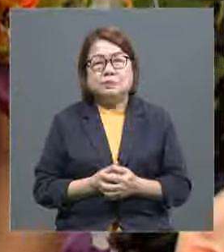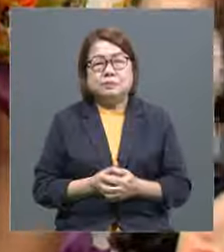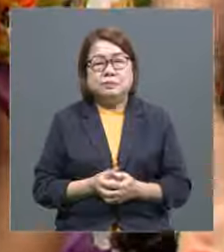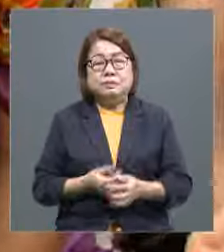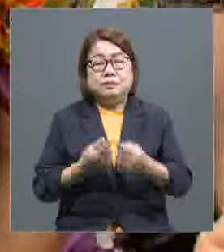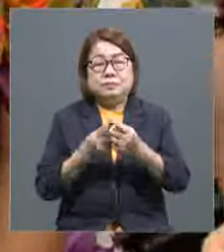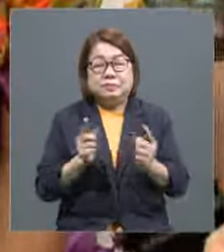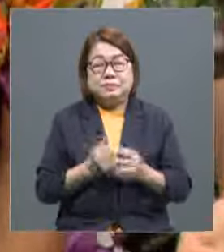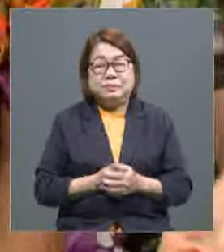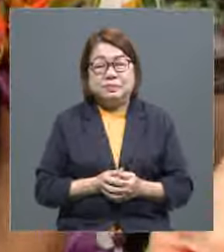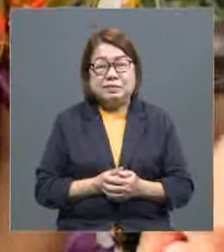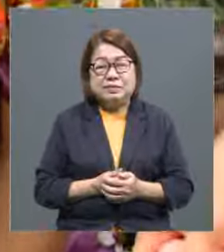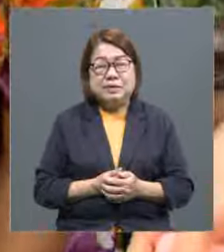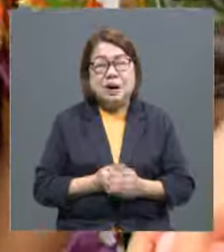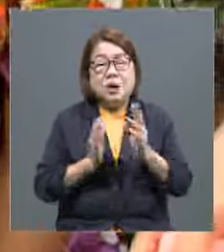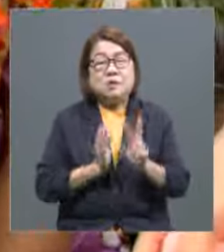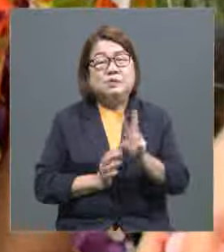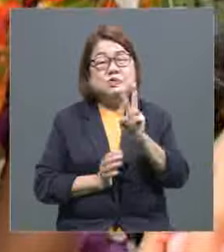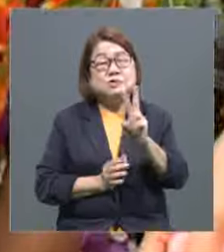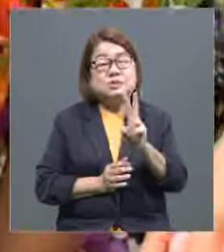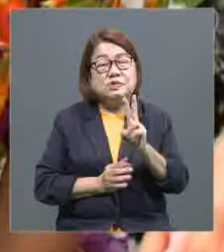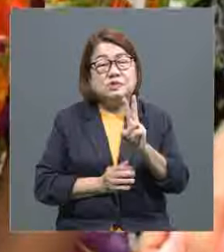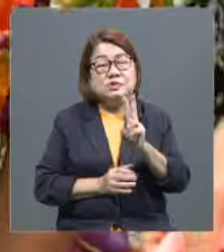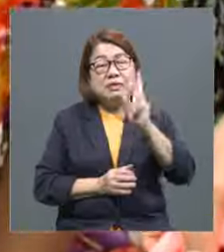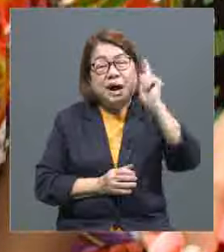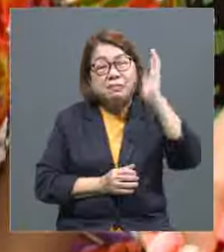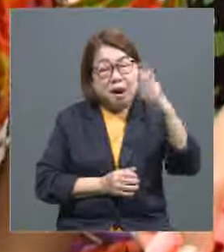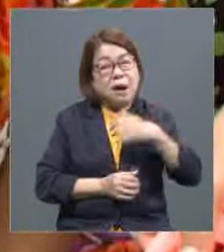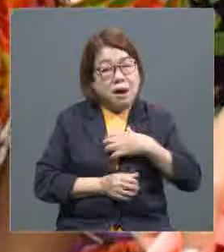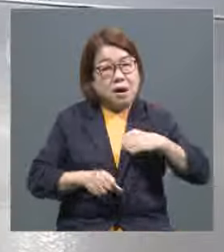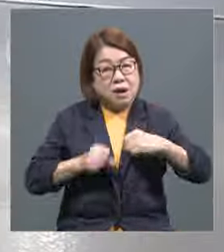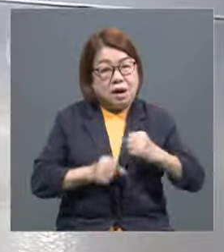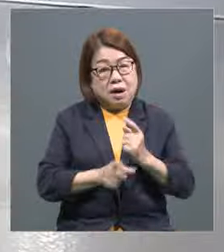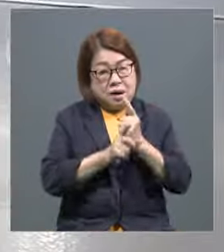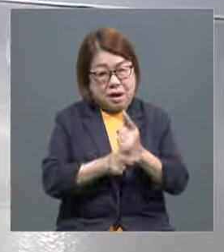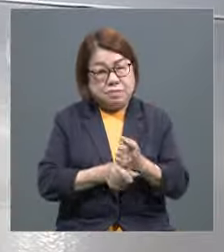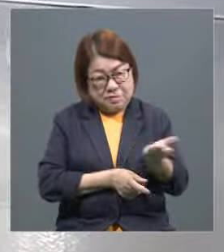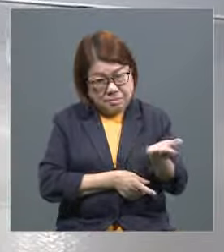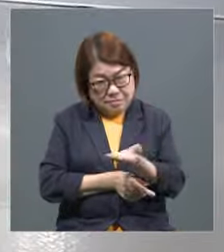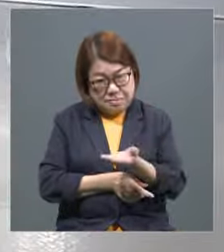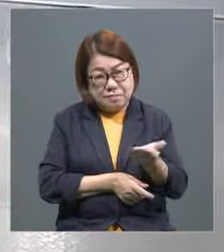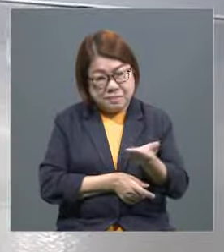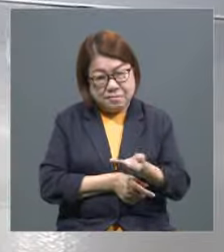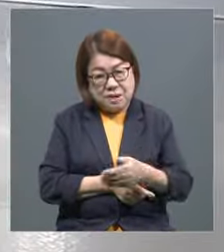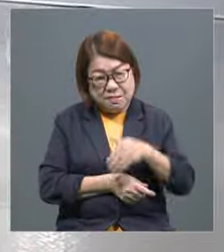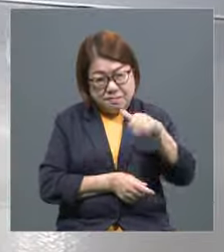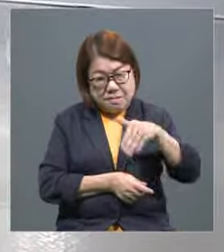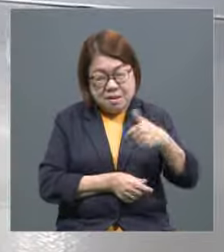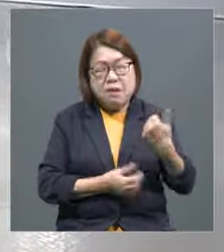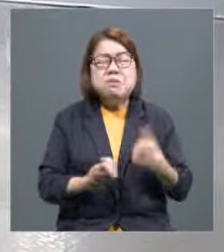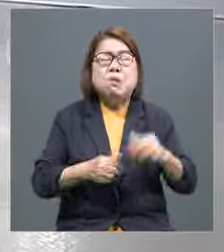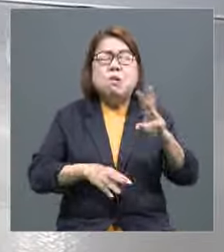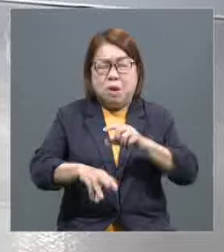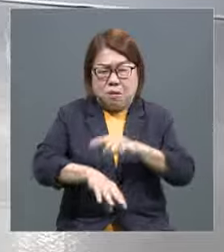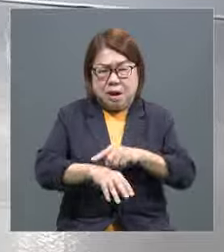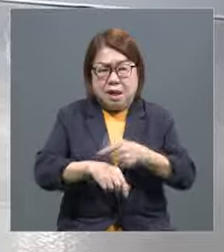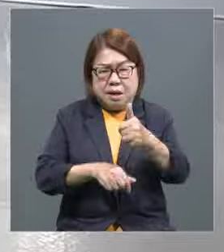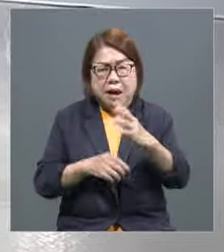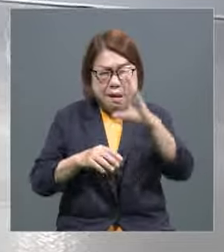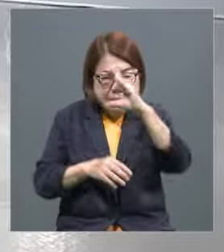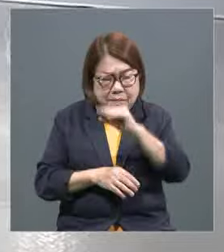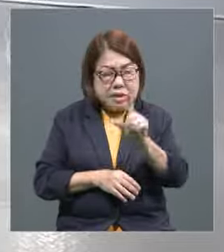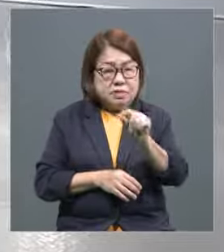พี่พีทหรือว่าพี่เชอรี่ค่ะที่อยากจะเป็นวัยรุ่นสยามนะคะที่ฉันขอเชิญชวนให้มาเล่นน้ำกันที่นี่เพราะว่ายังมีเวลาไปจนถึงเวลา24น